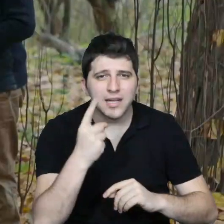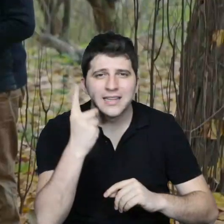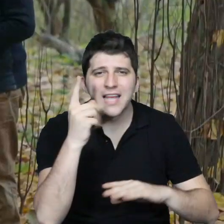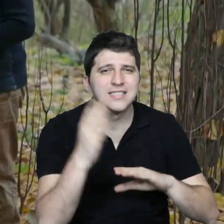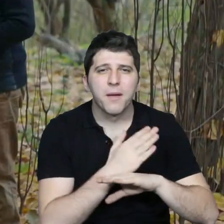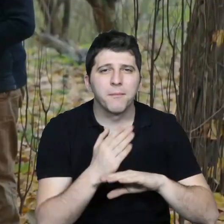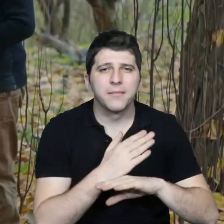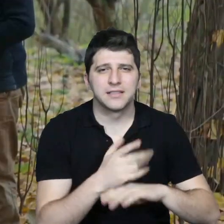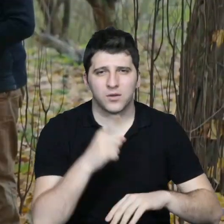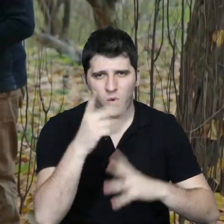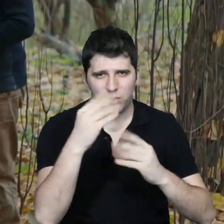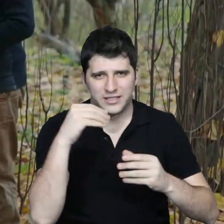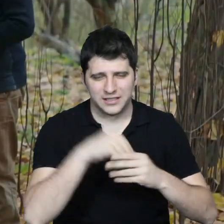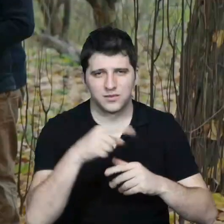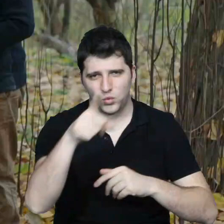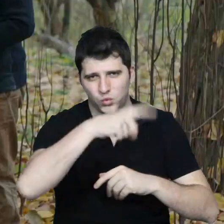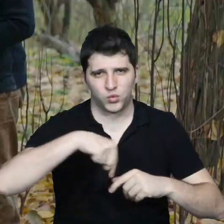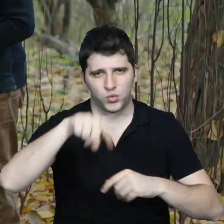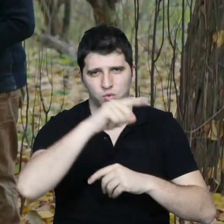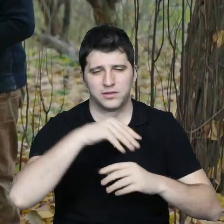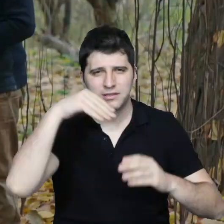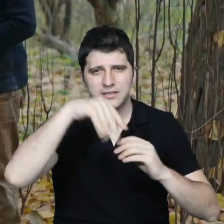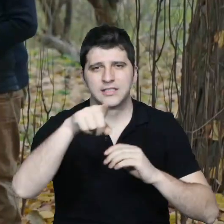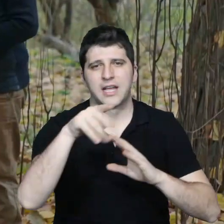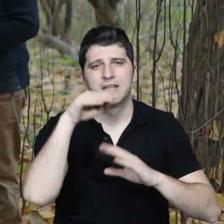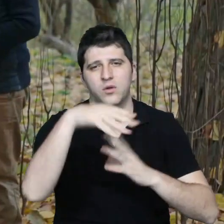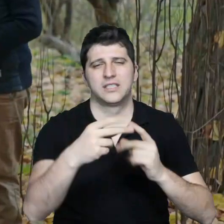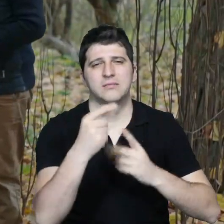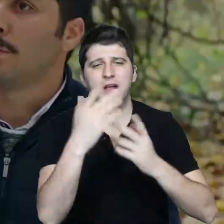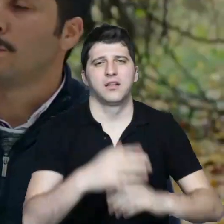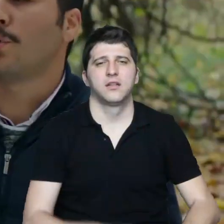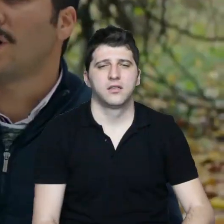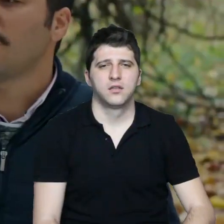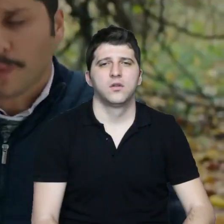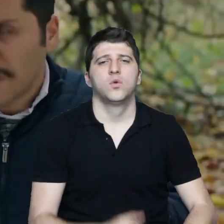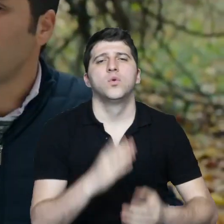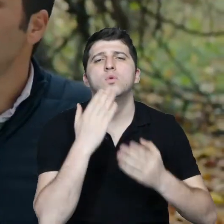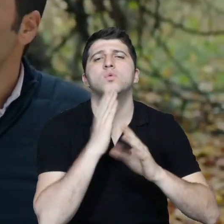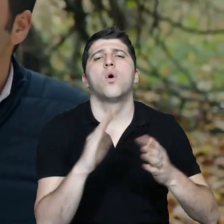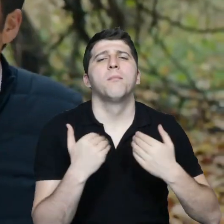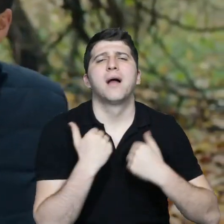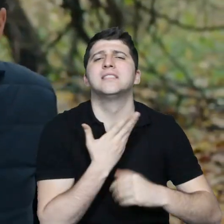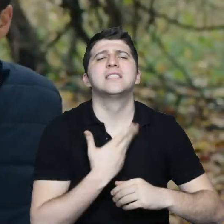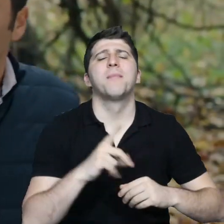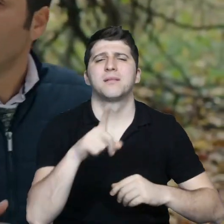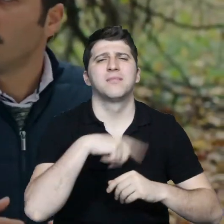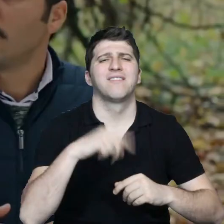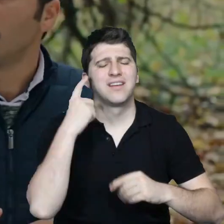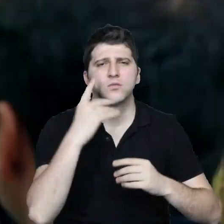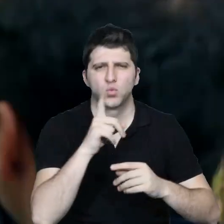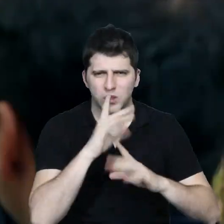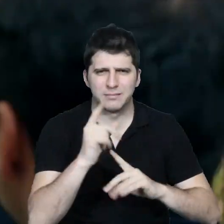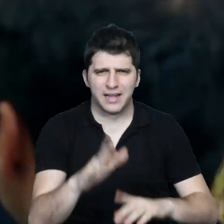sebep sen olduğundan o çukura da sen gireceksin İsmail. Yok ya ben sevmedim bu çukur fikrini. Sus